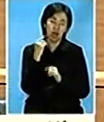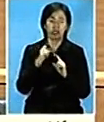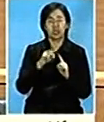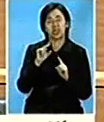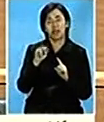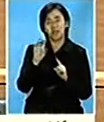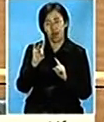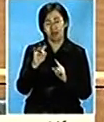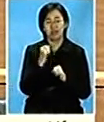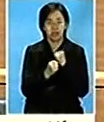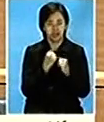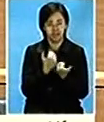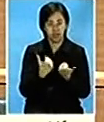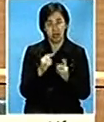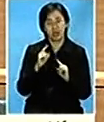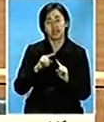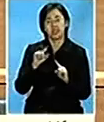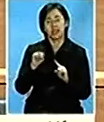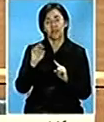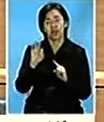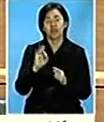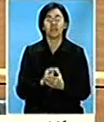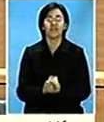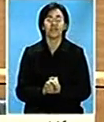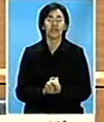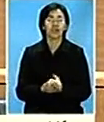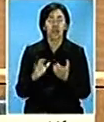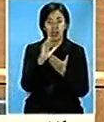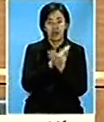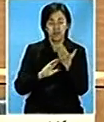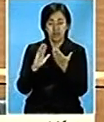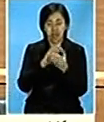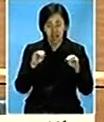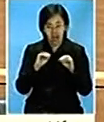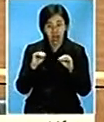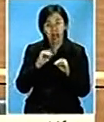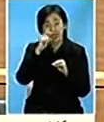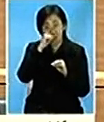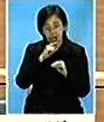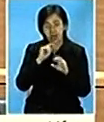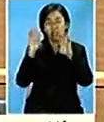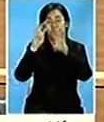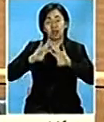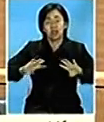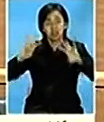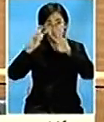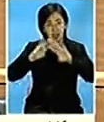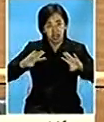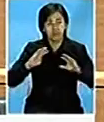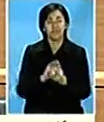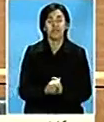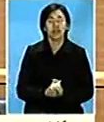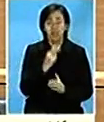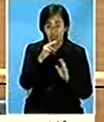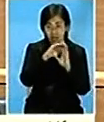ที่38ในขณะที่เพื่อนบ้านของเราเนี่ยที่จะอยู่ในประชาคมอาเซียนด้วยกันเนี่ยนะครับนะฮะถ้า